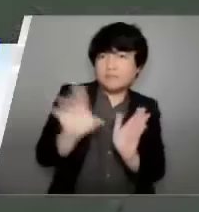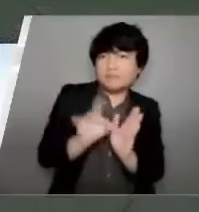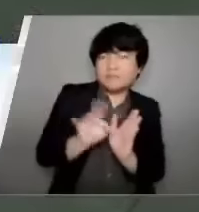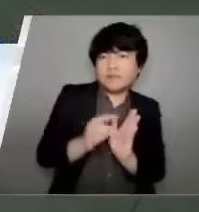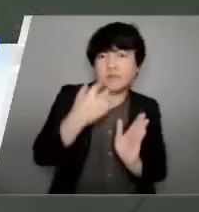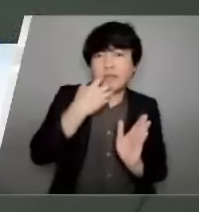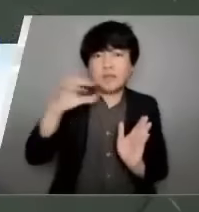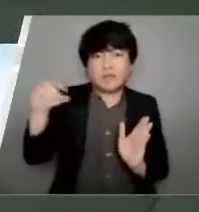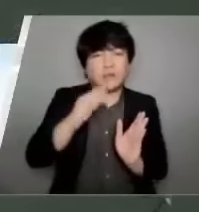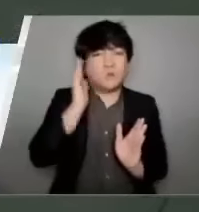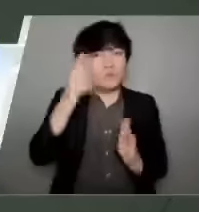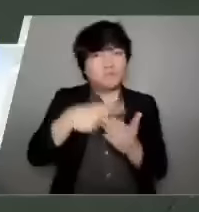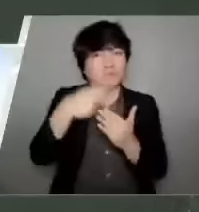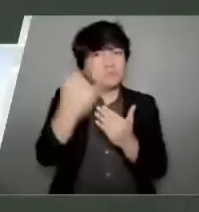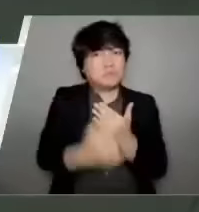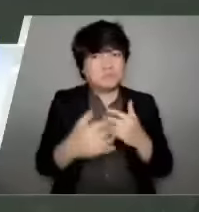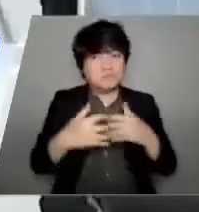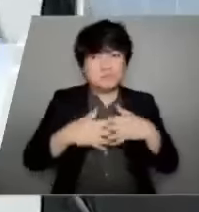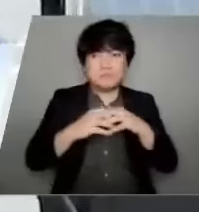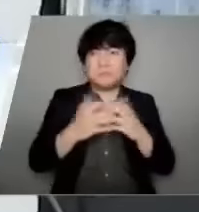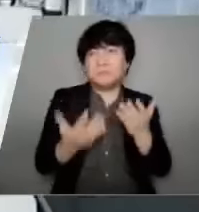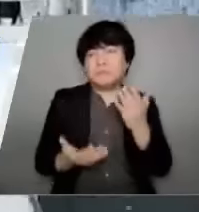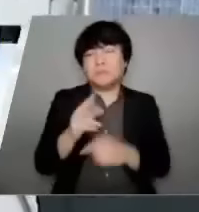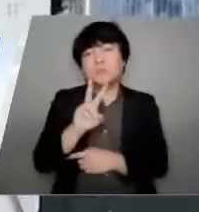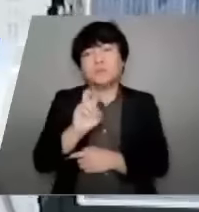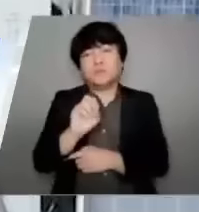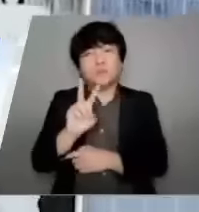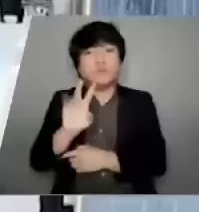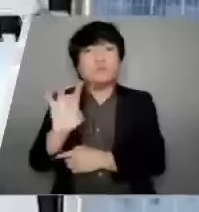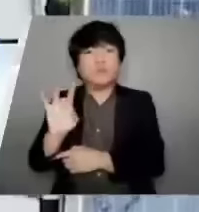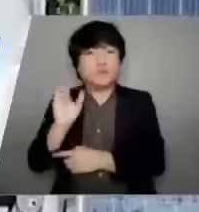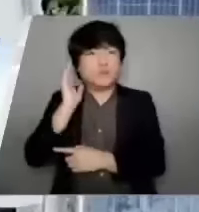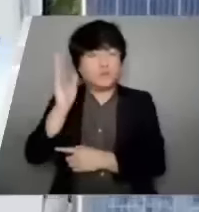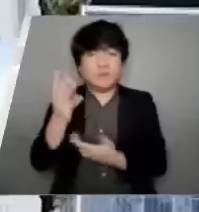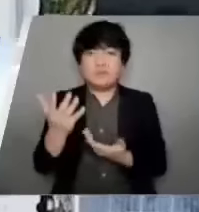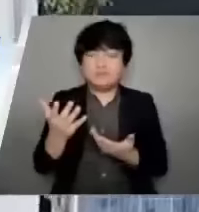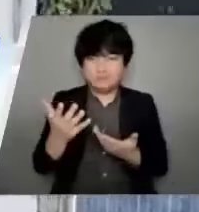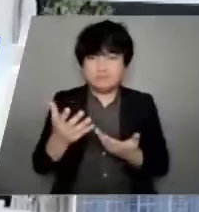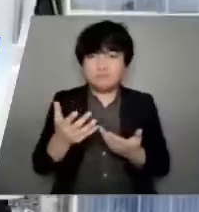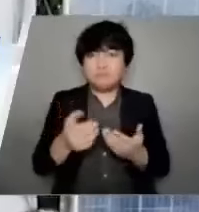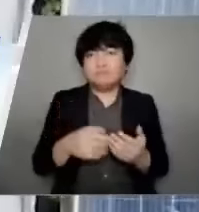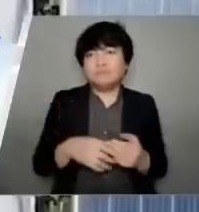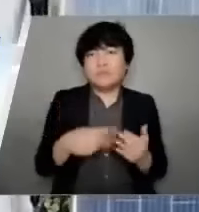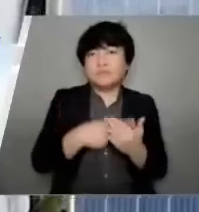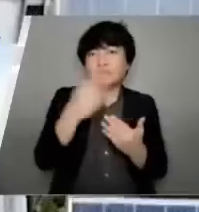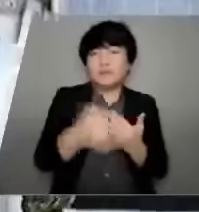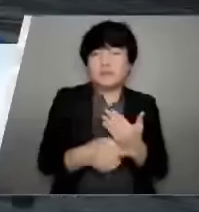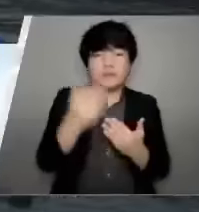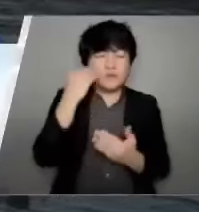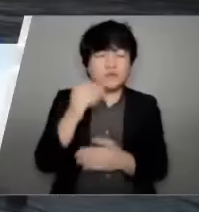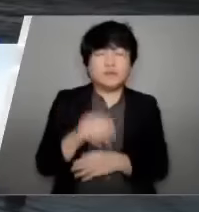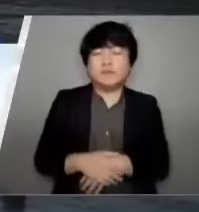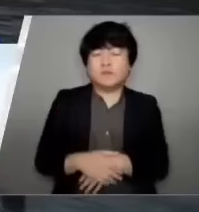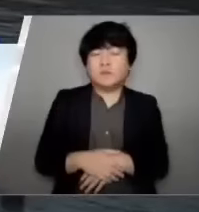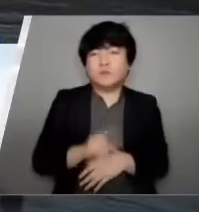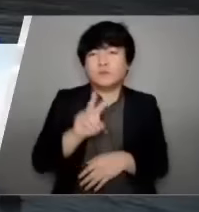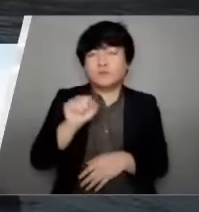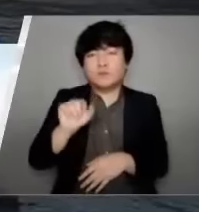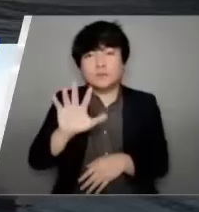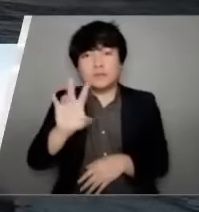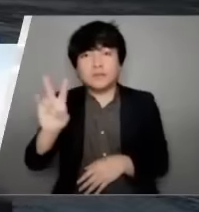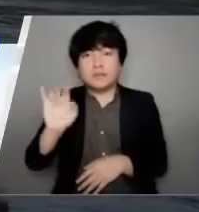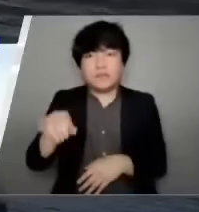ito, kapag nag-operate sa 2028, tinatayang lilikha ng aabot sa 2.57 gigawatts na kuryente.